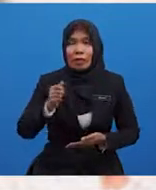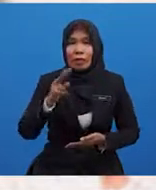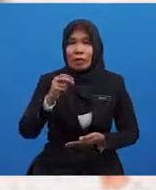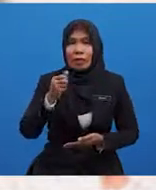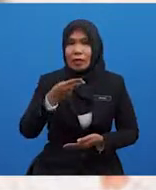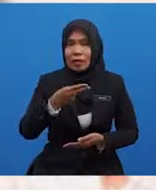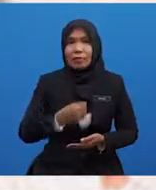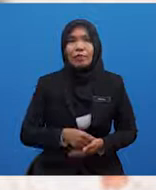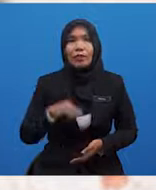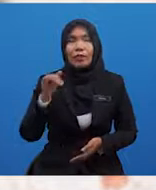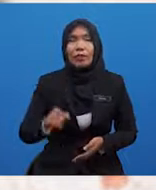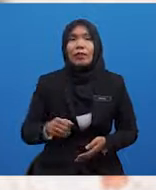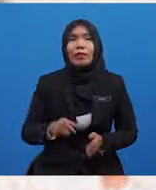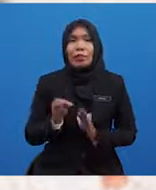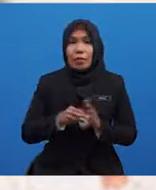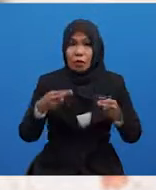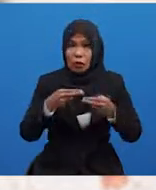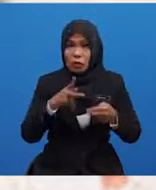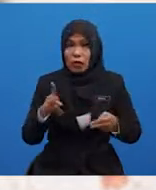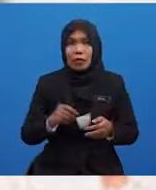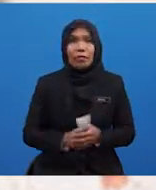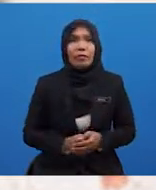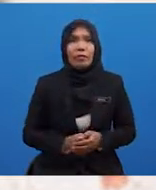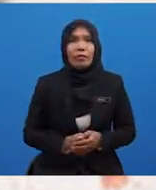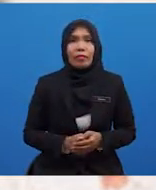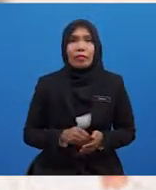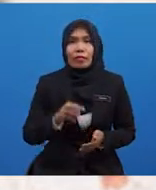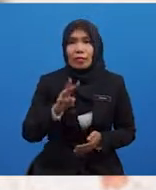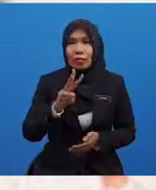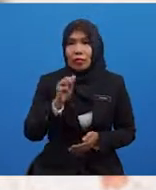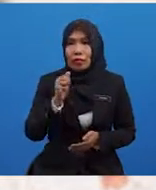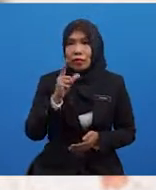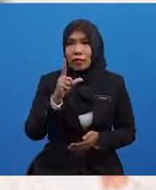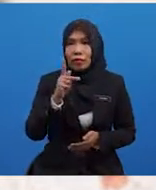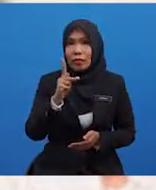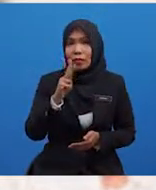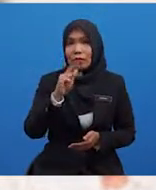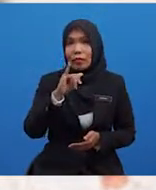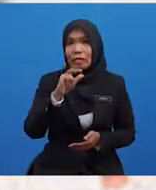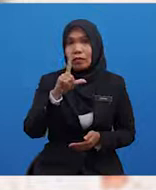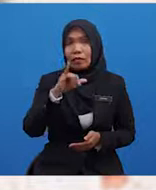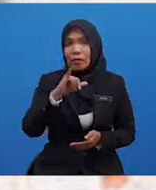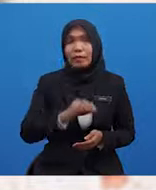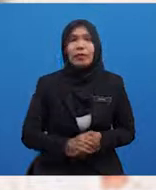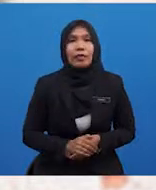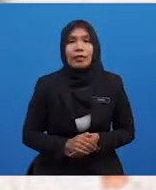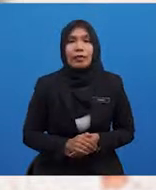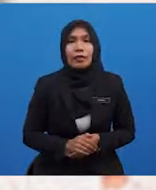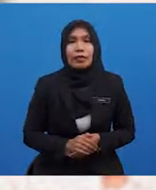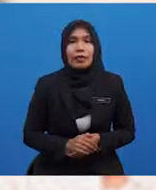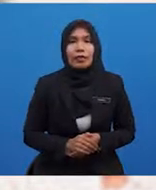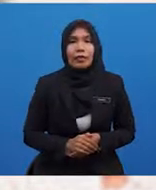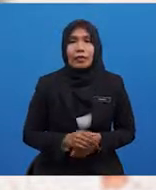yang menghubungkannya pula mewakili aliran kawalan data.